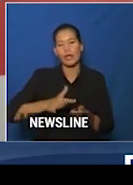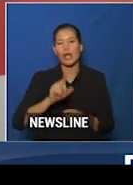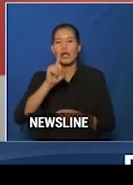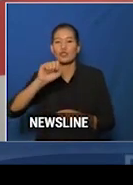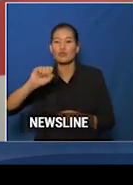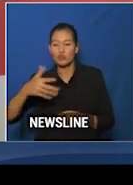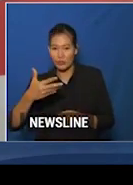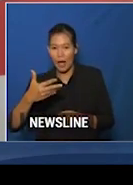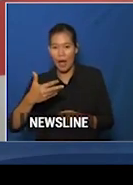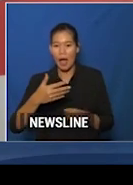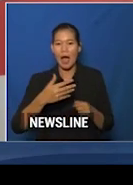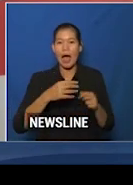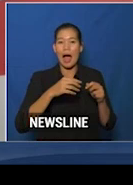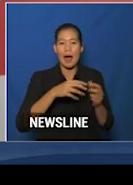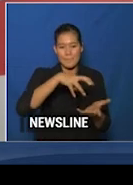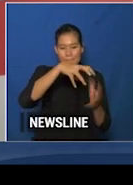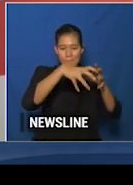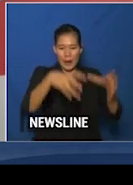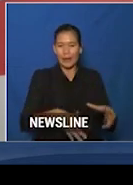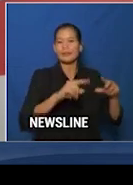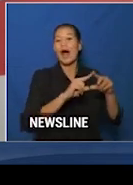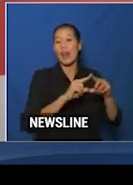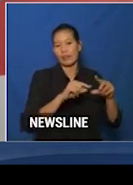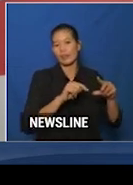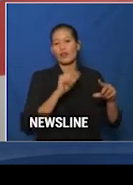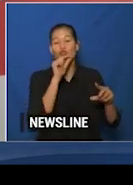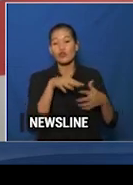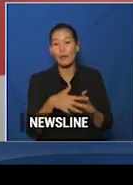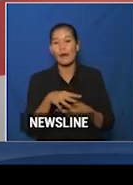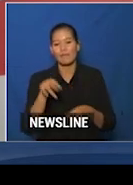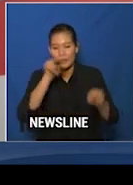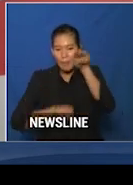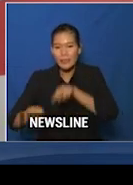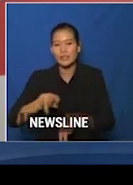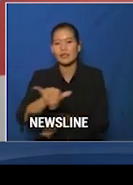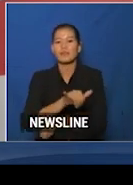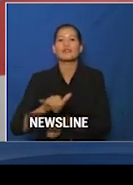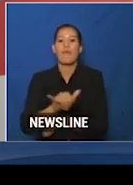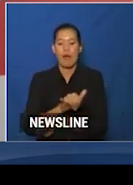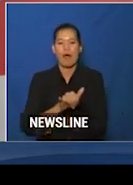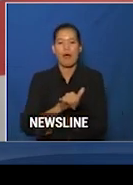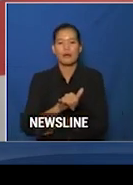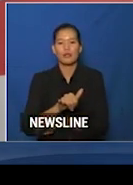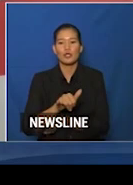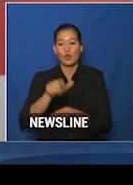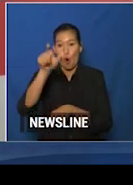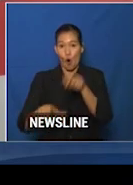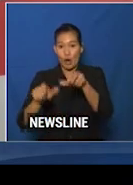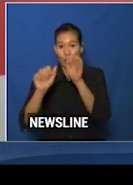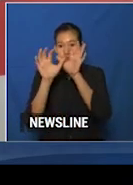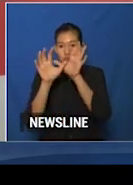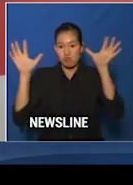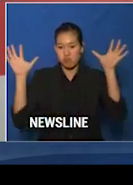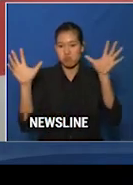kit untuk pemeriksaan secara massal di dalam kaitan dengan mengidentifikasi kasus